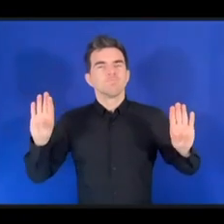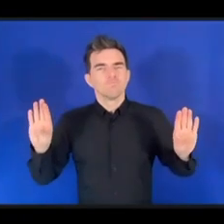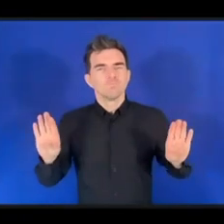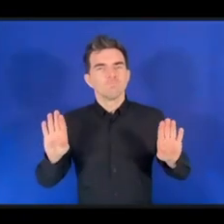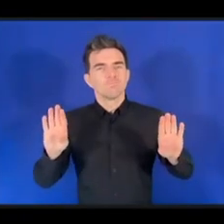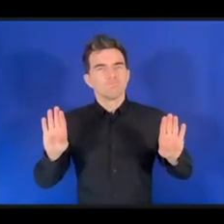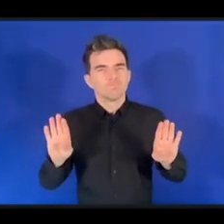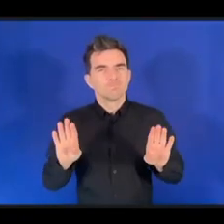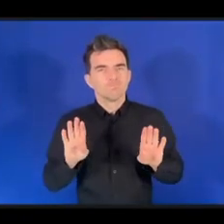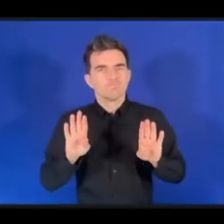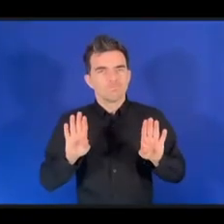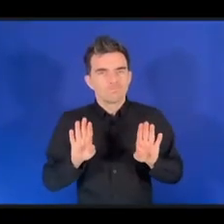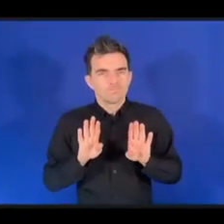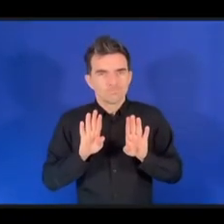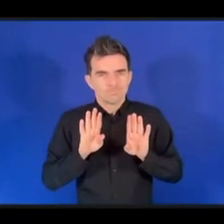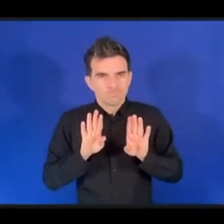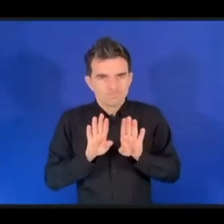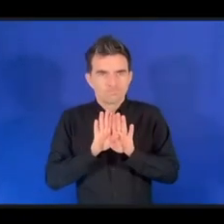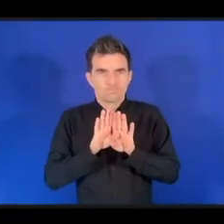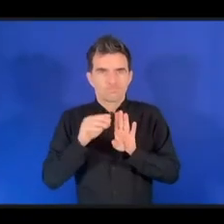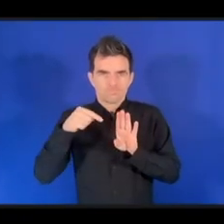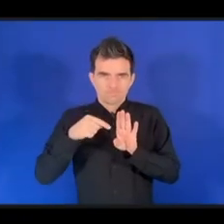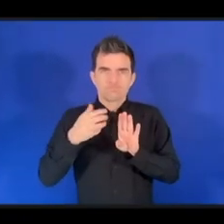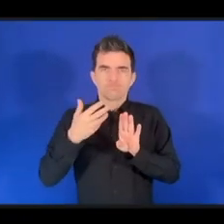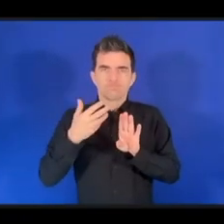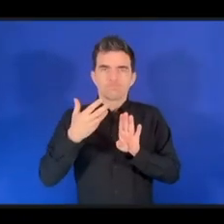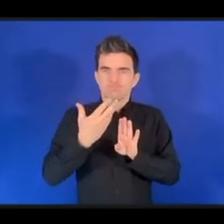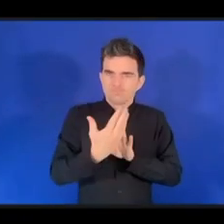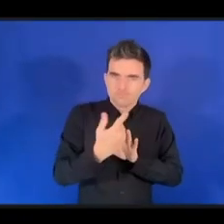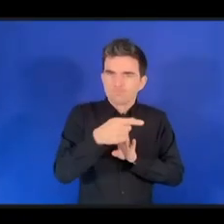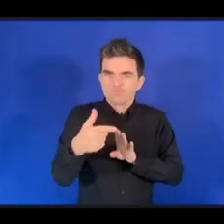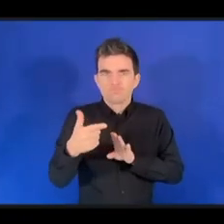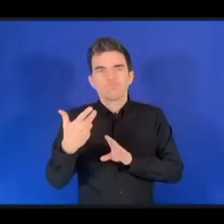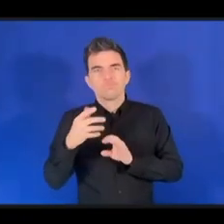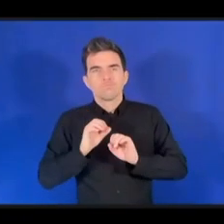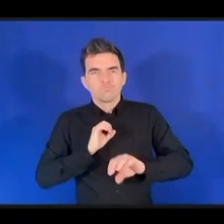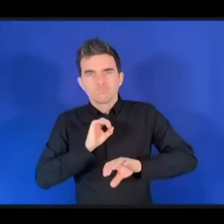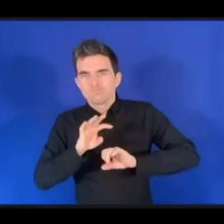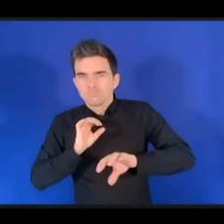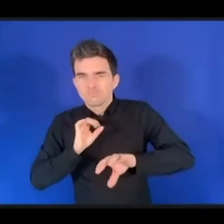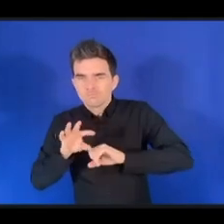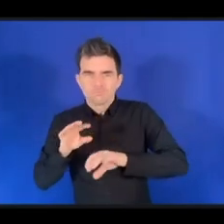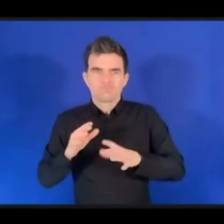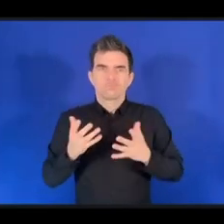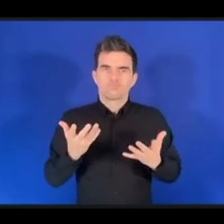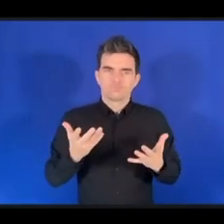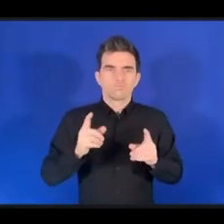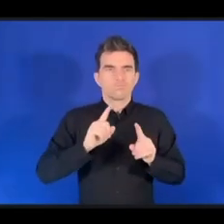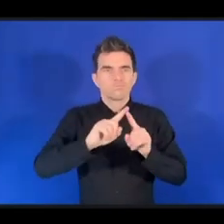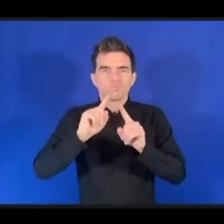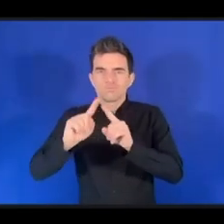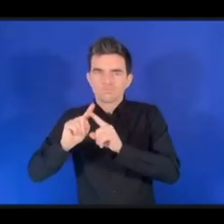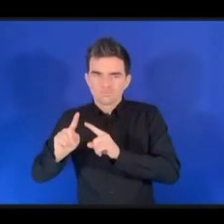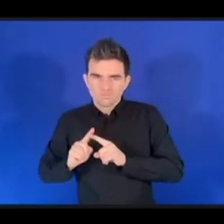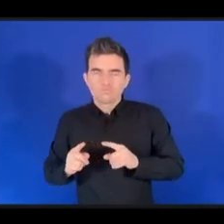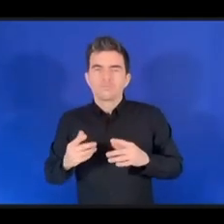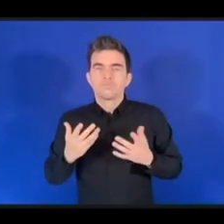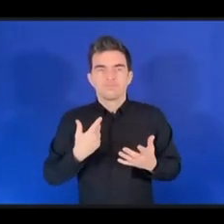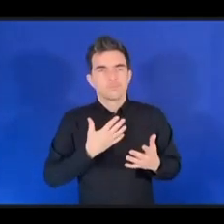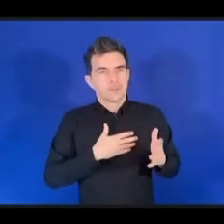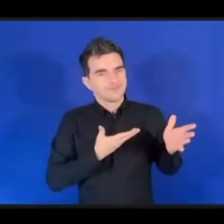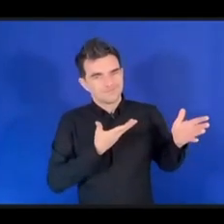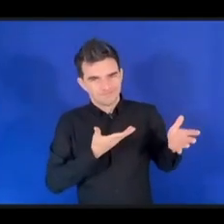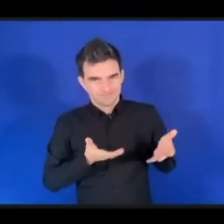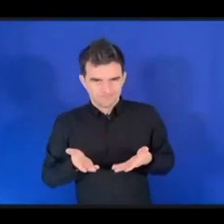eur à présenté leurs propos de clôture et tout d'abord nous souhaitons la bienvenue à Monsieur Watanabé ki ministre d'État chargé des